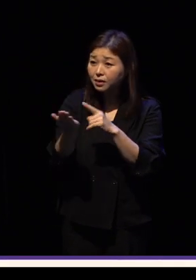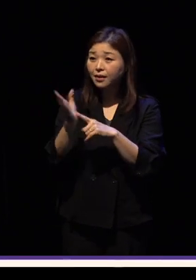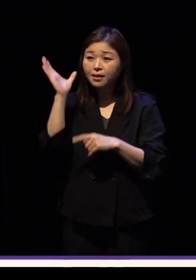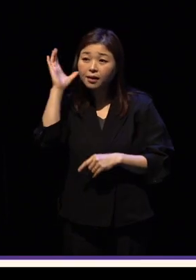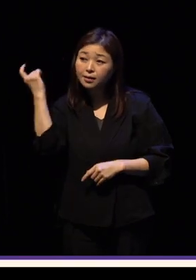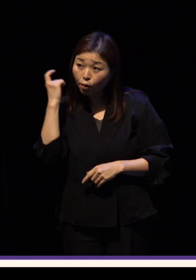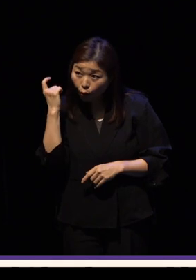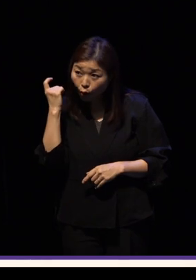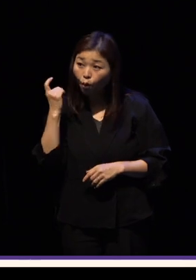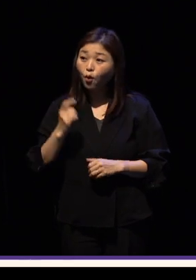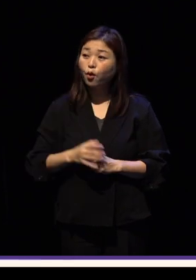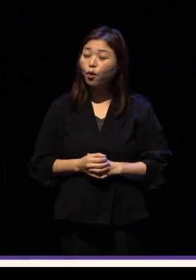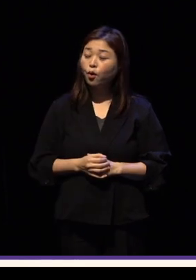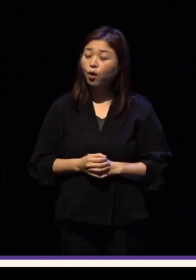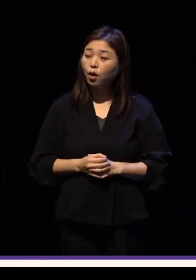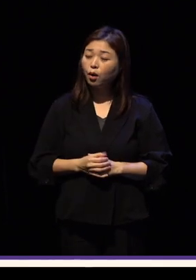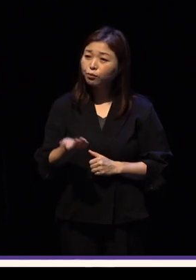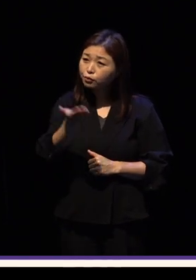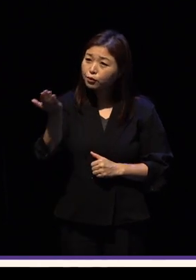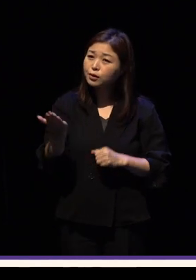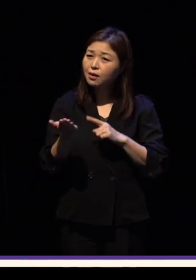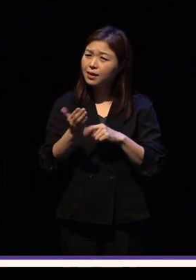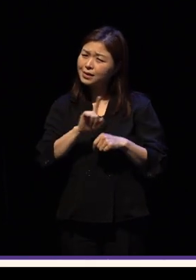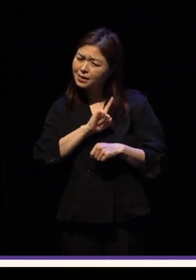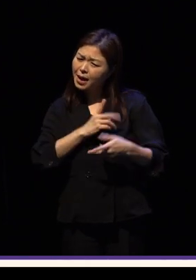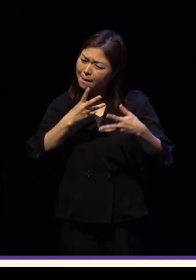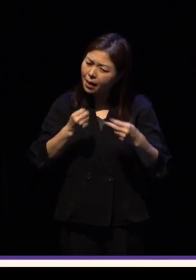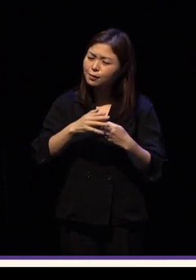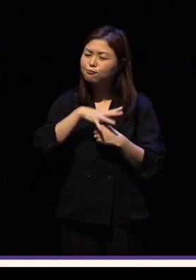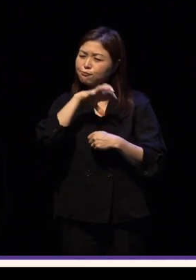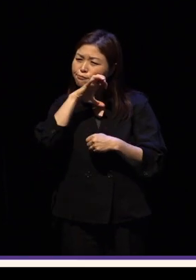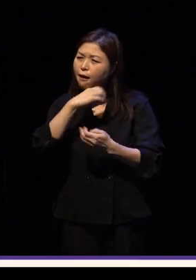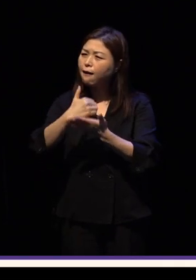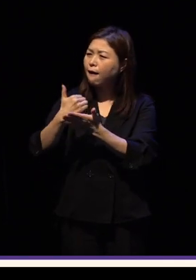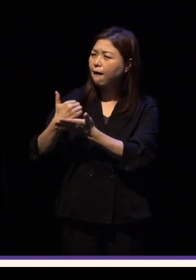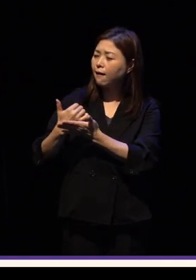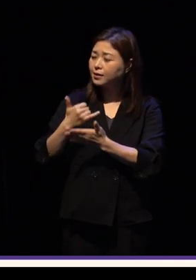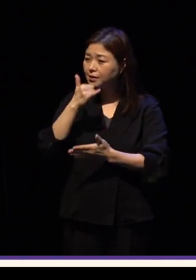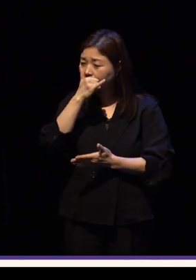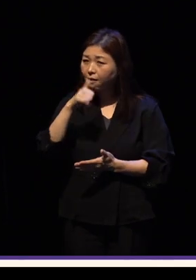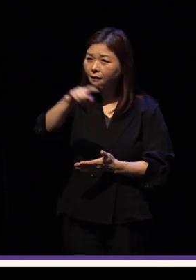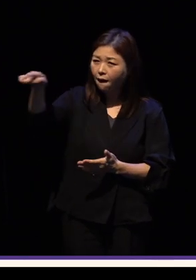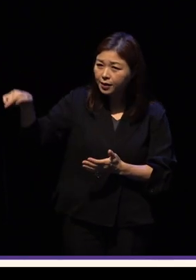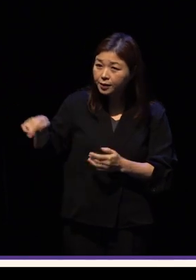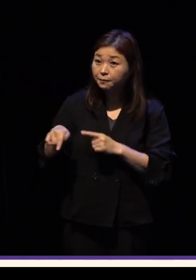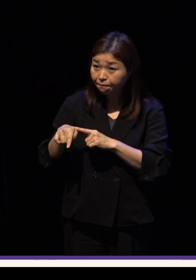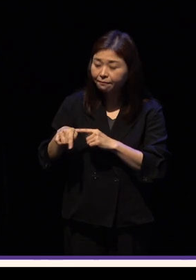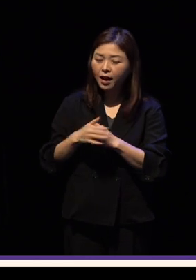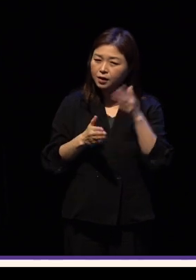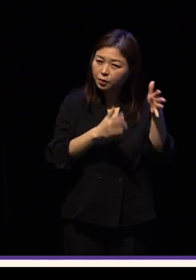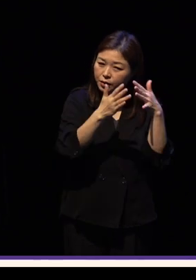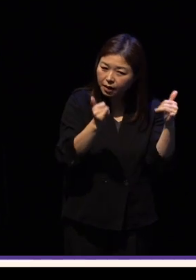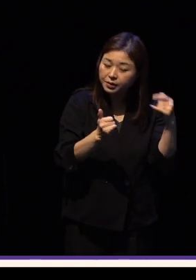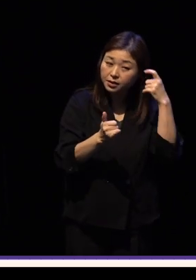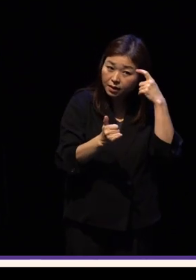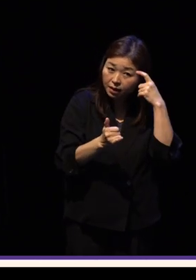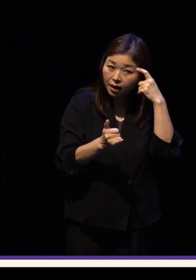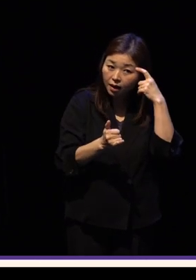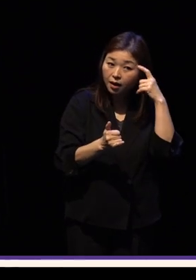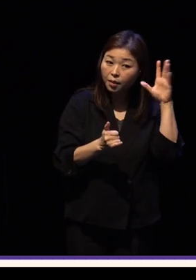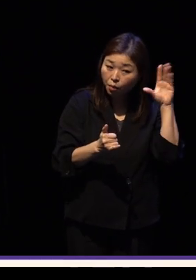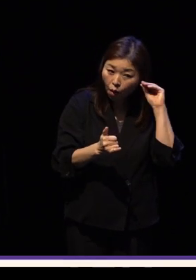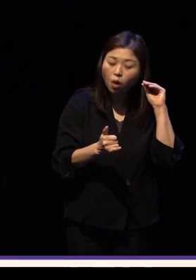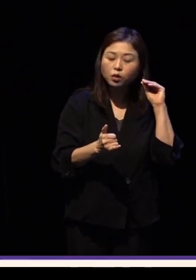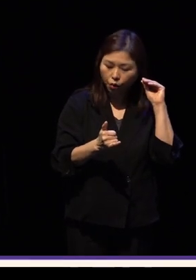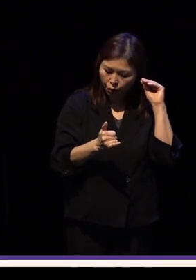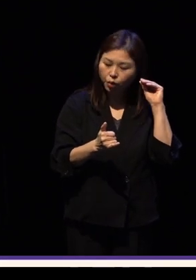또 많은 분들이 가장 많이 지적한 부분들 그리고 그러한 부분들 전문가들의 의견들 현장의 의견들을